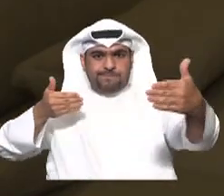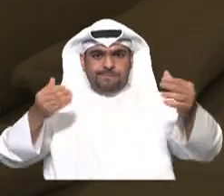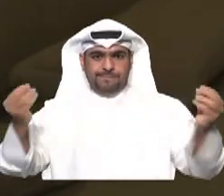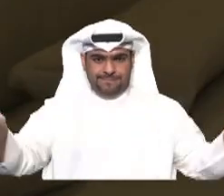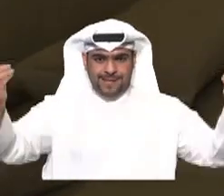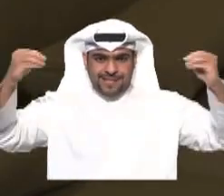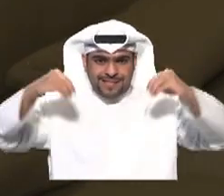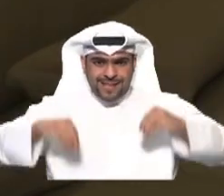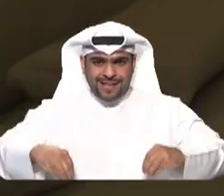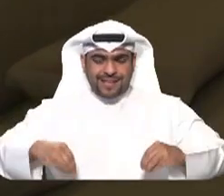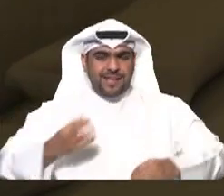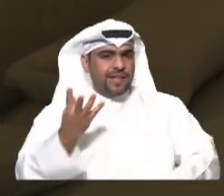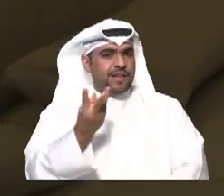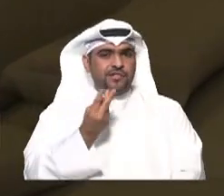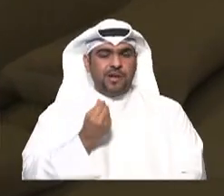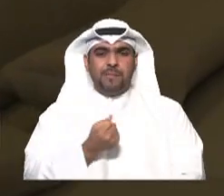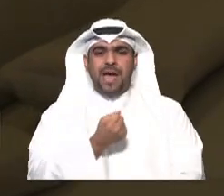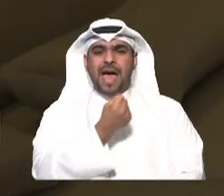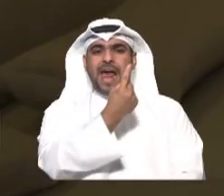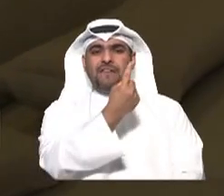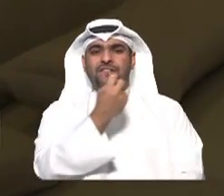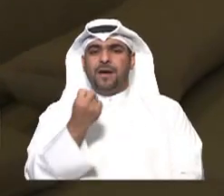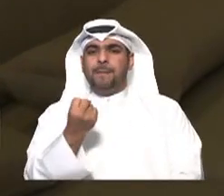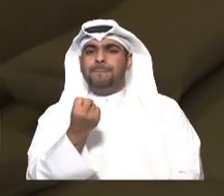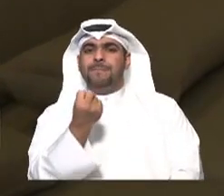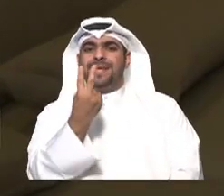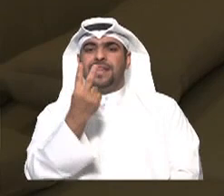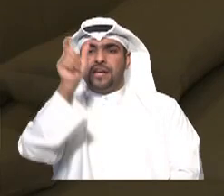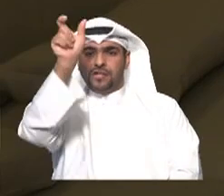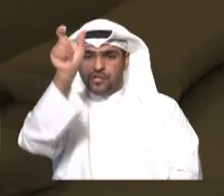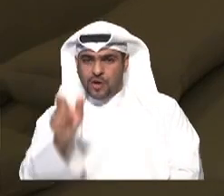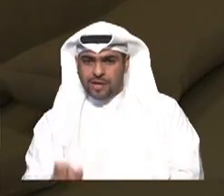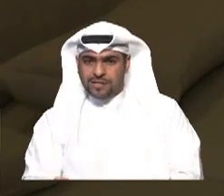مشاهد، وكان لنا الشرف يمكن نكون أول ناس